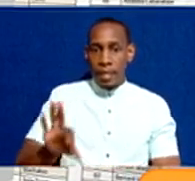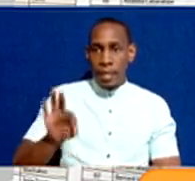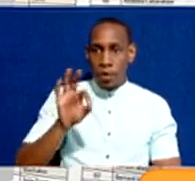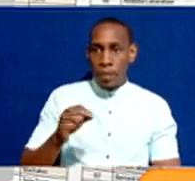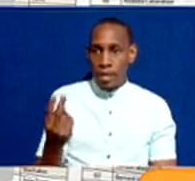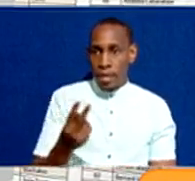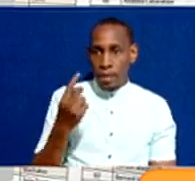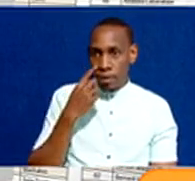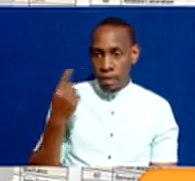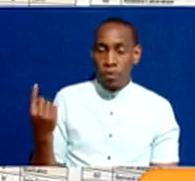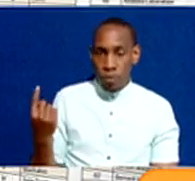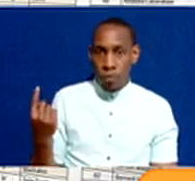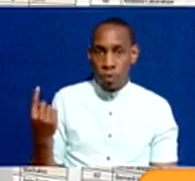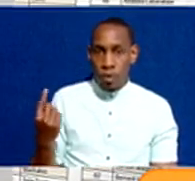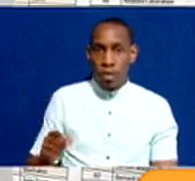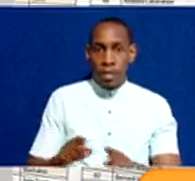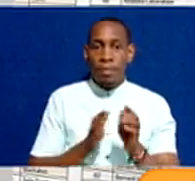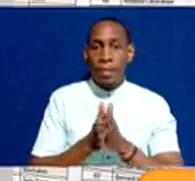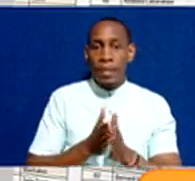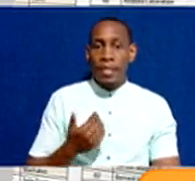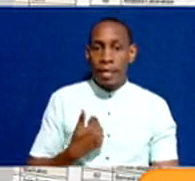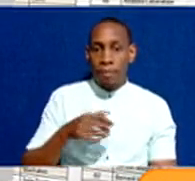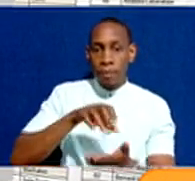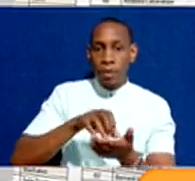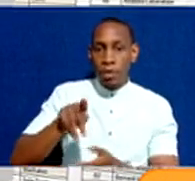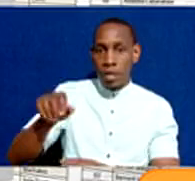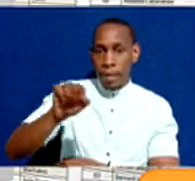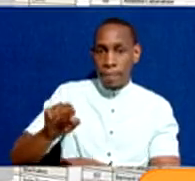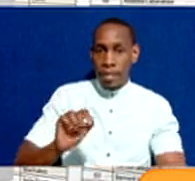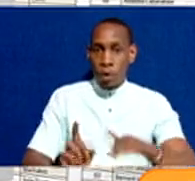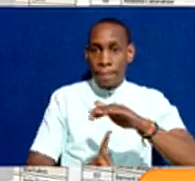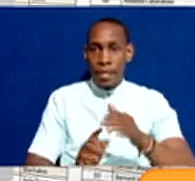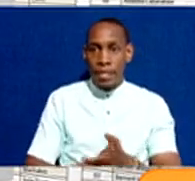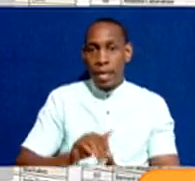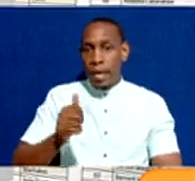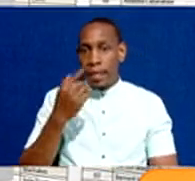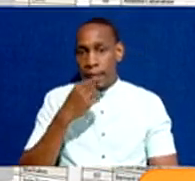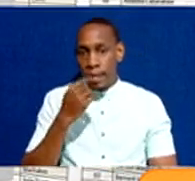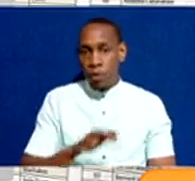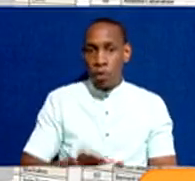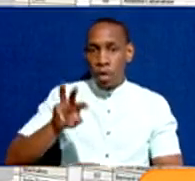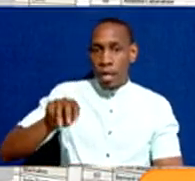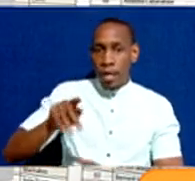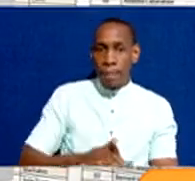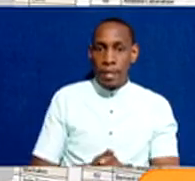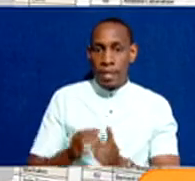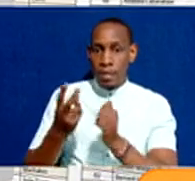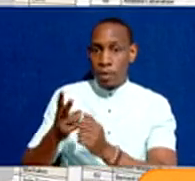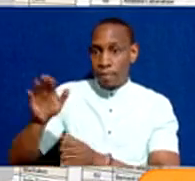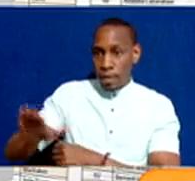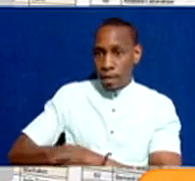Petronila Were na Isaac Mwaura wanamezea mate nyadhifa za katibu wa wizara. Wengine ni waliokuwa wabunge katika bunge la